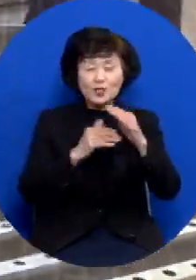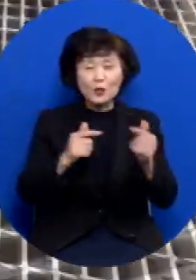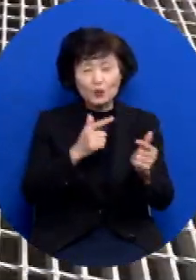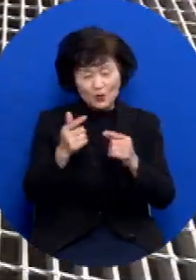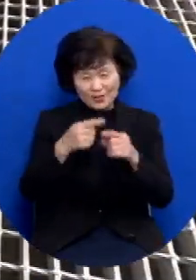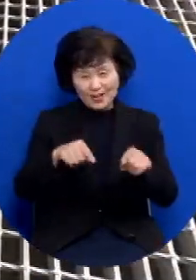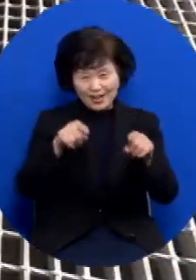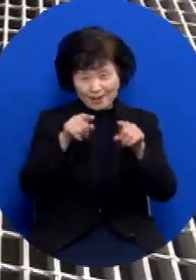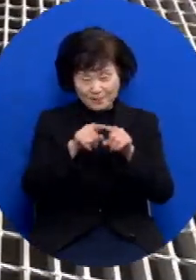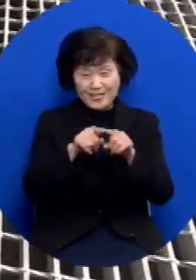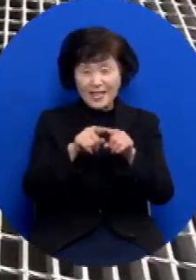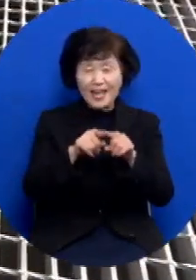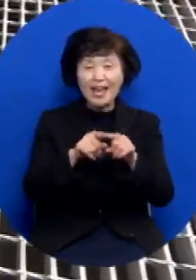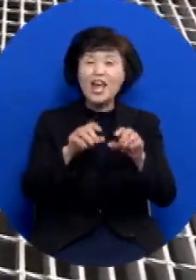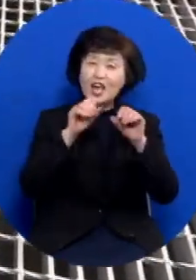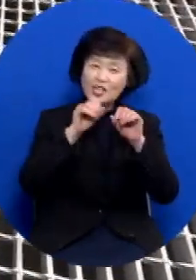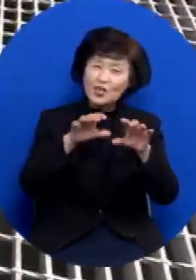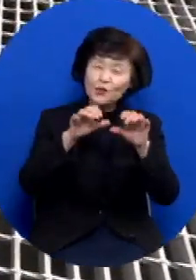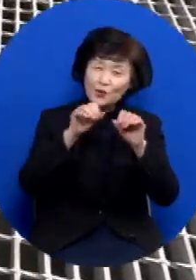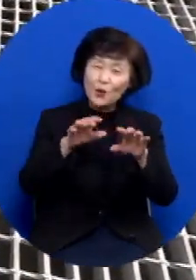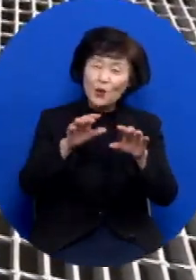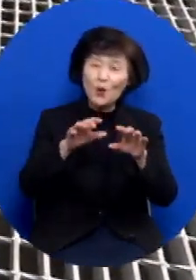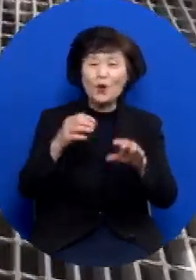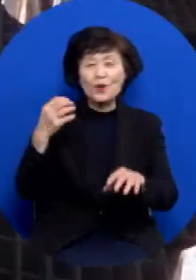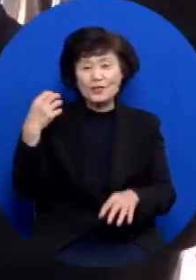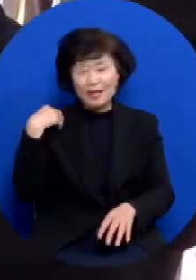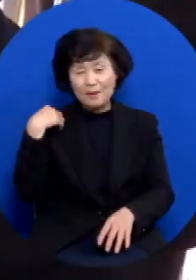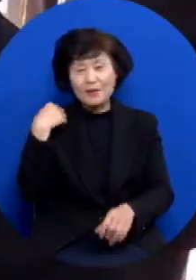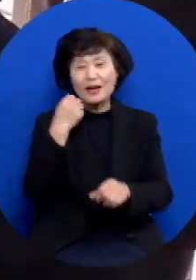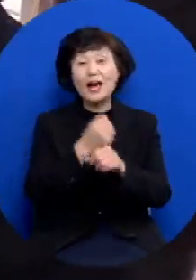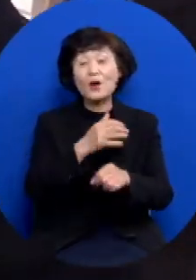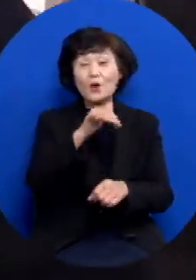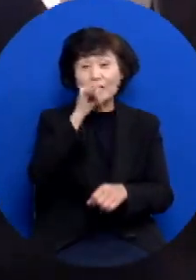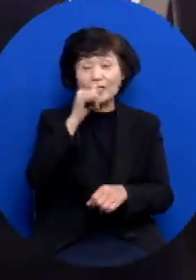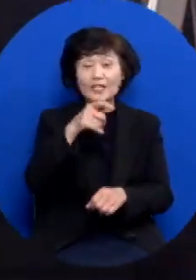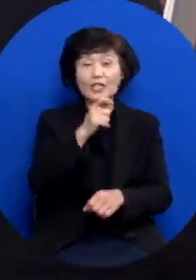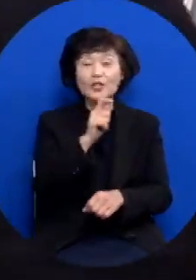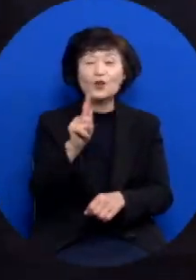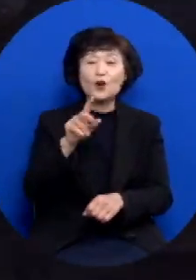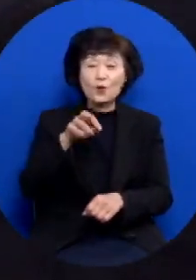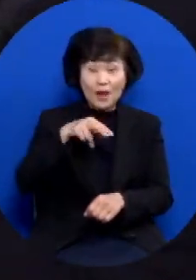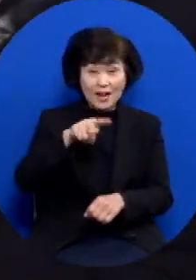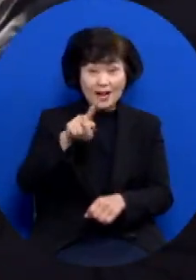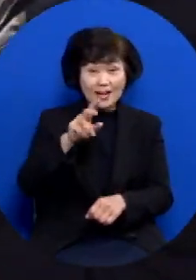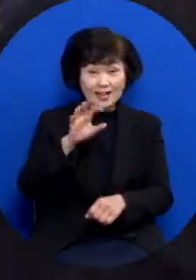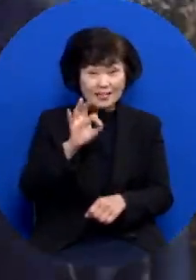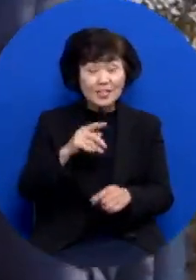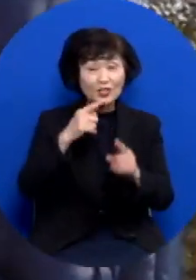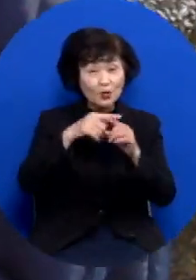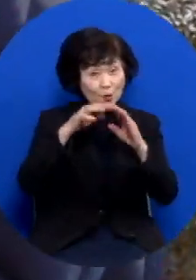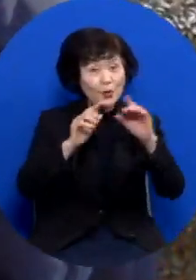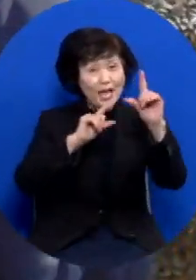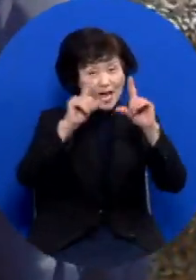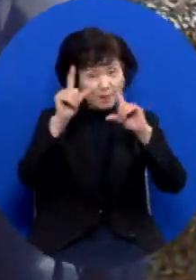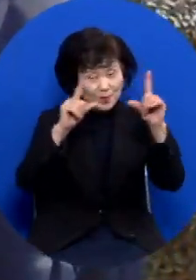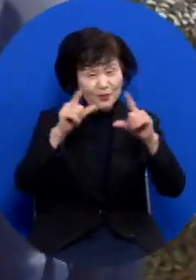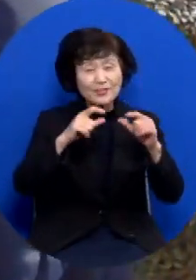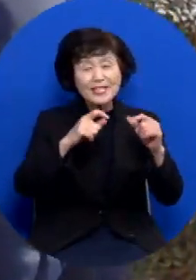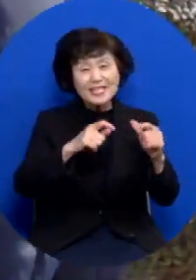함께 너나 할 것 없이 전도의 사명을 지키는 광성교회. 이들의 발걸음을 통해 지역사회가